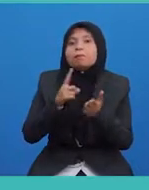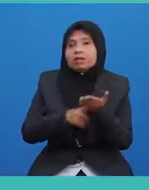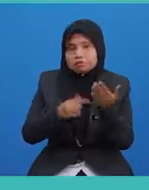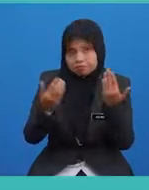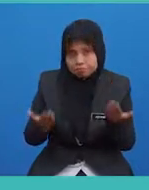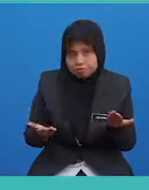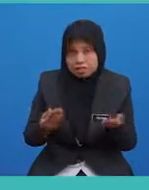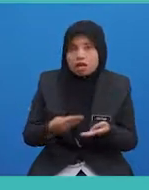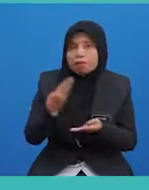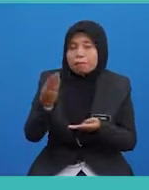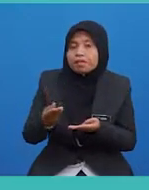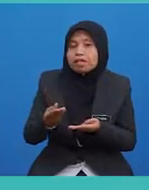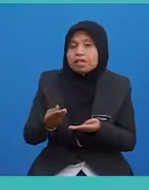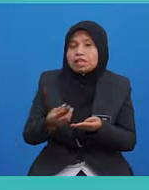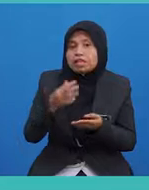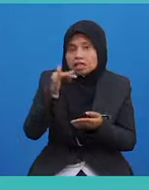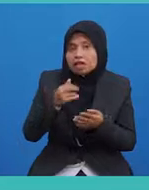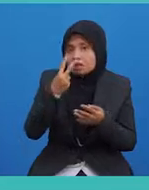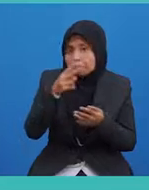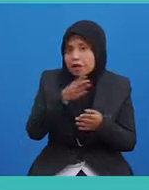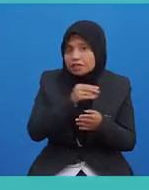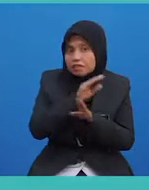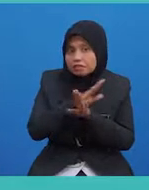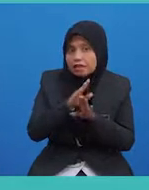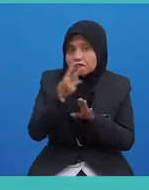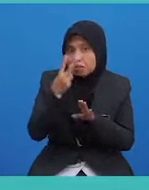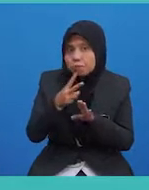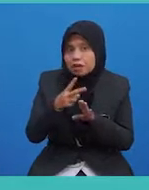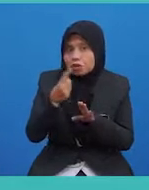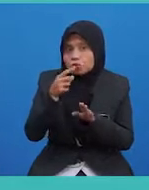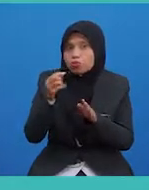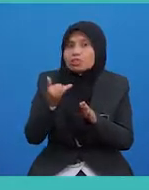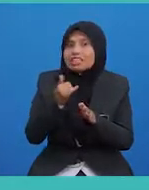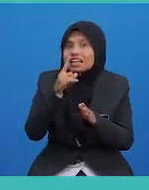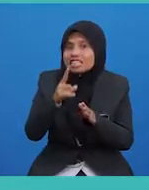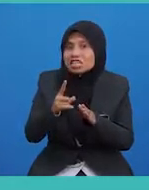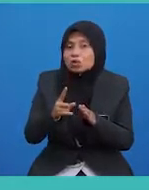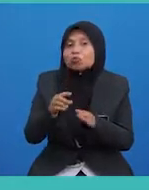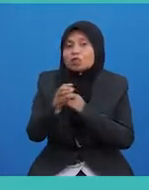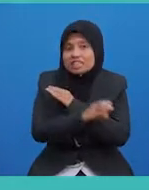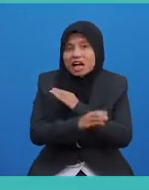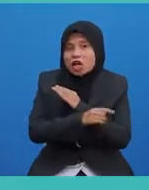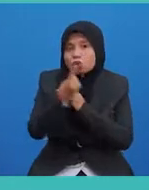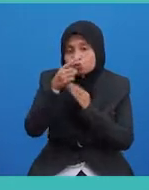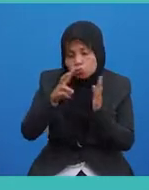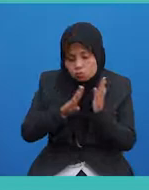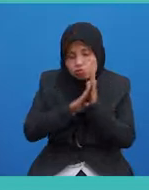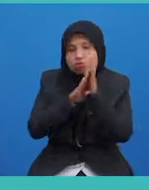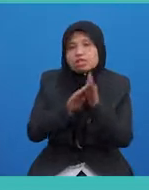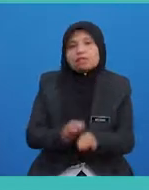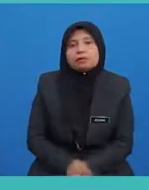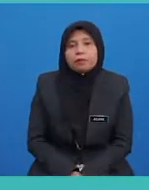Kemudian berikan data tersurat dan tersirat bagi salah satu negara untuk membuktikannya.